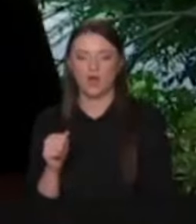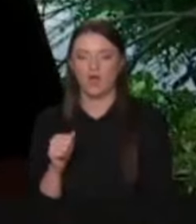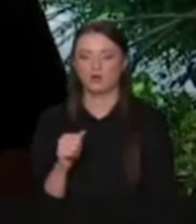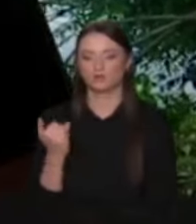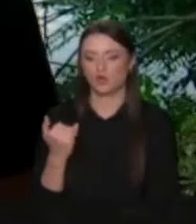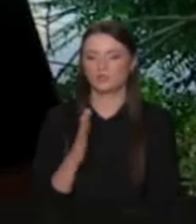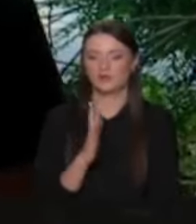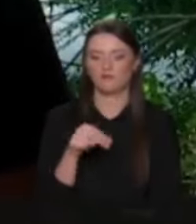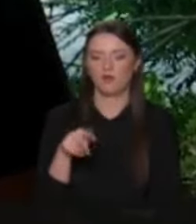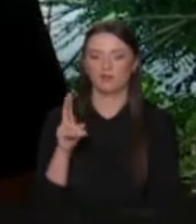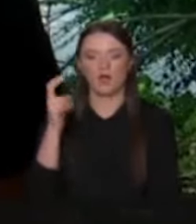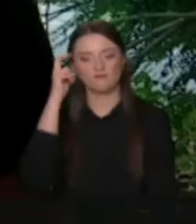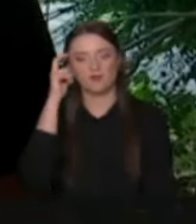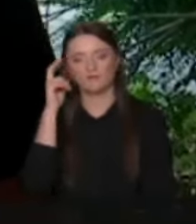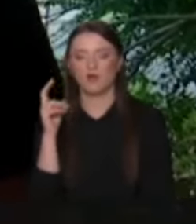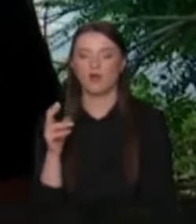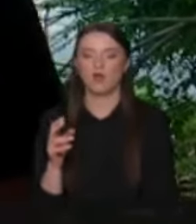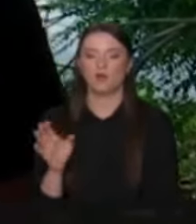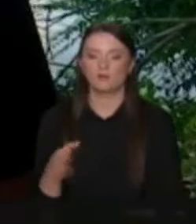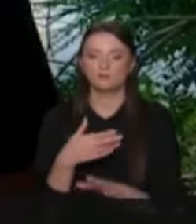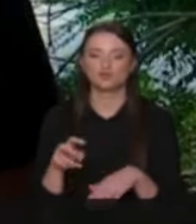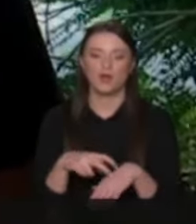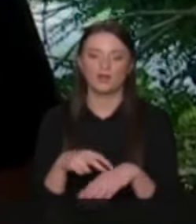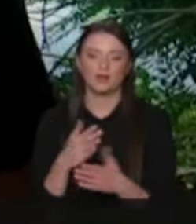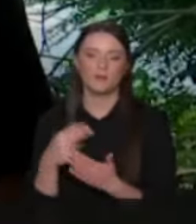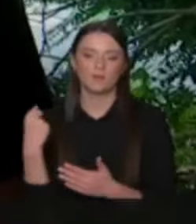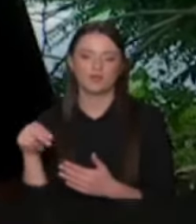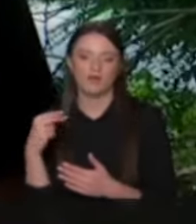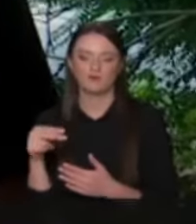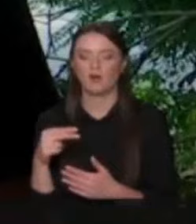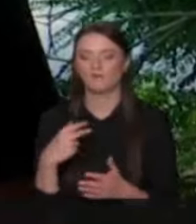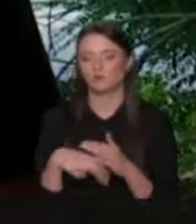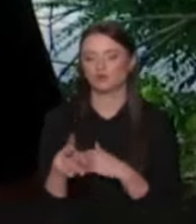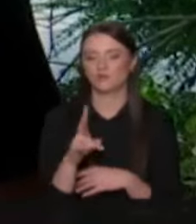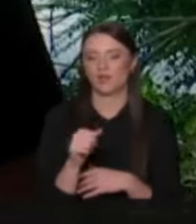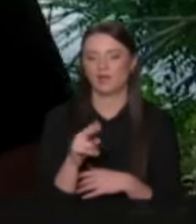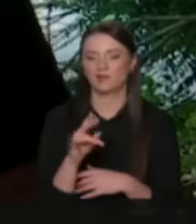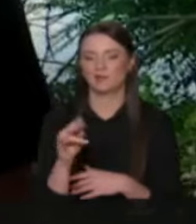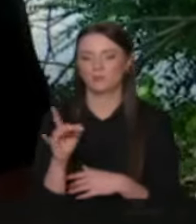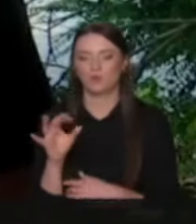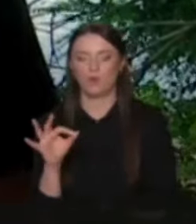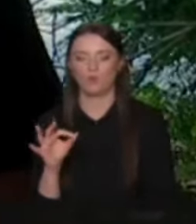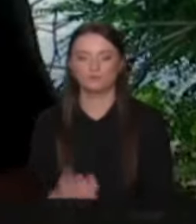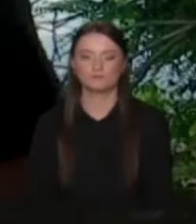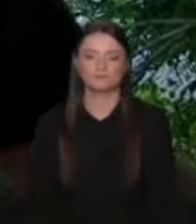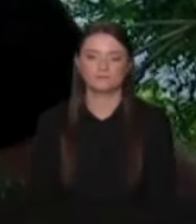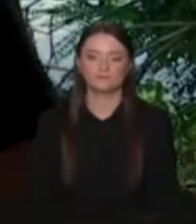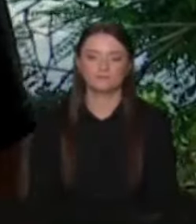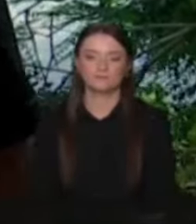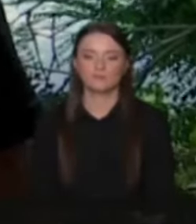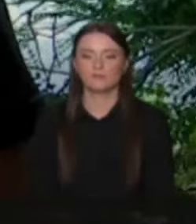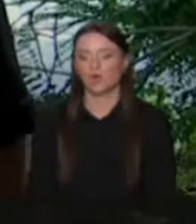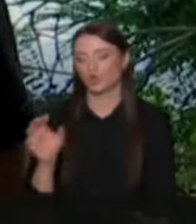Києві, а це ми між лікарями є перерва, і той вийшов на Дніпро. Ну,